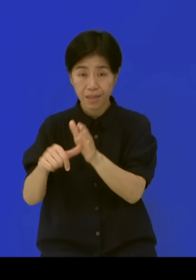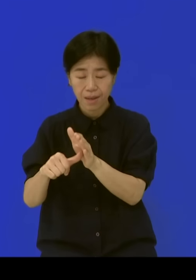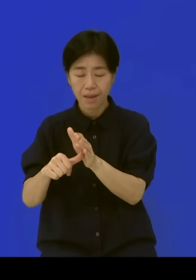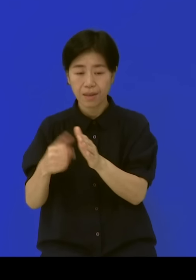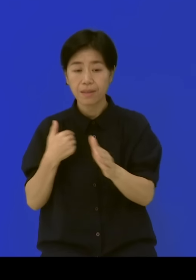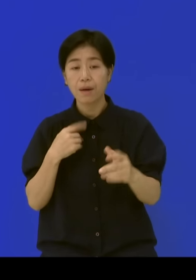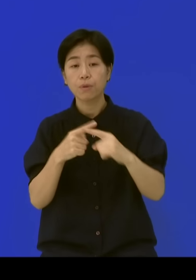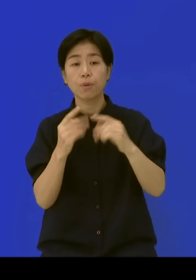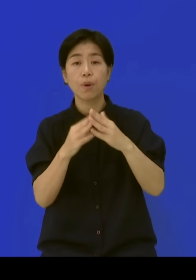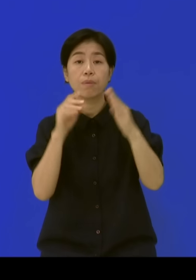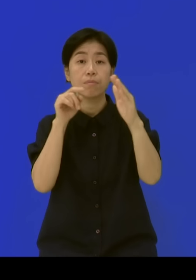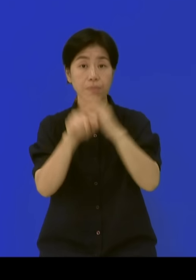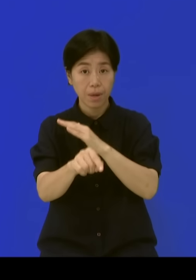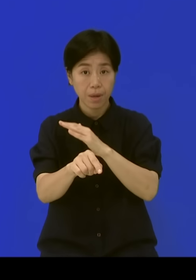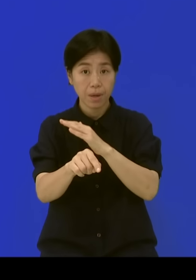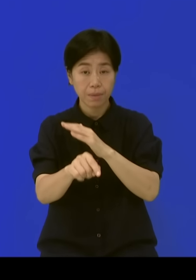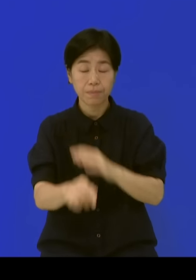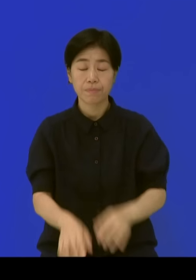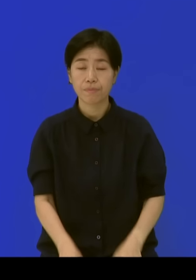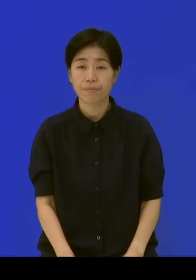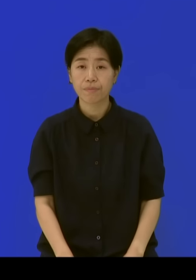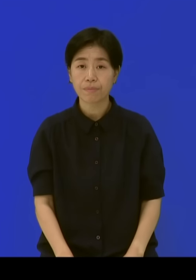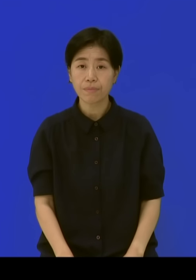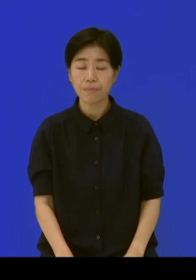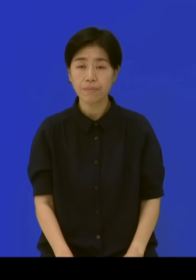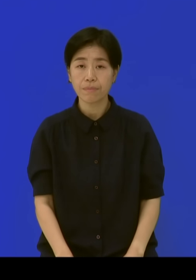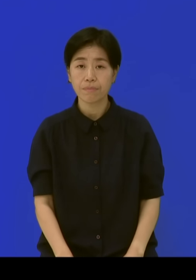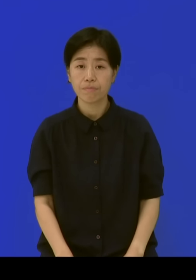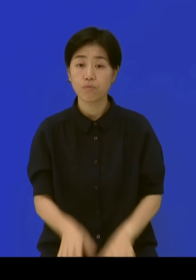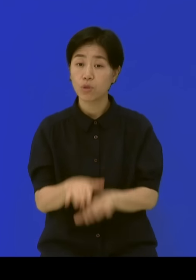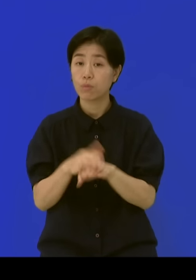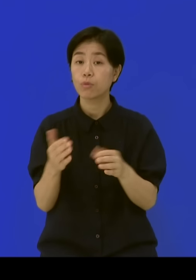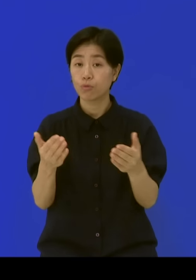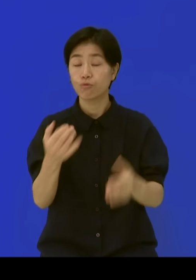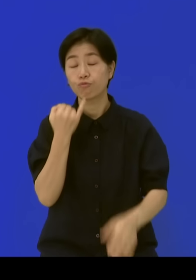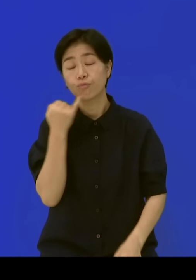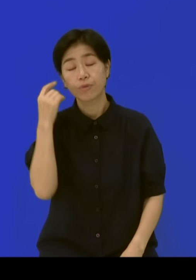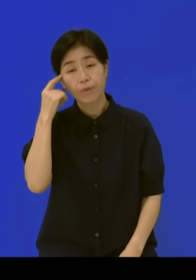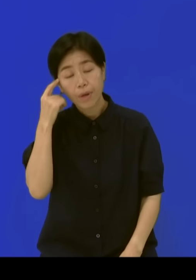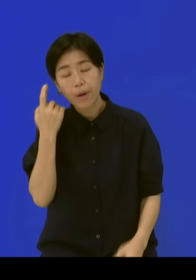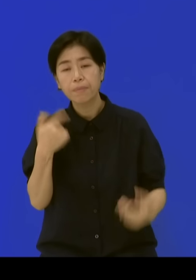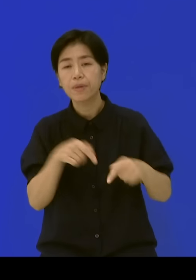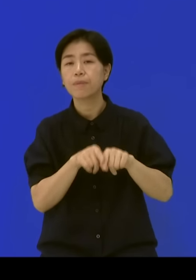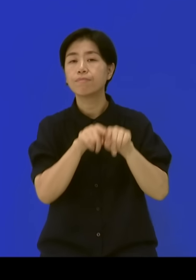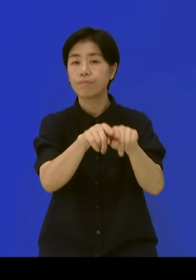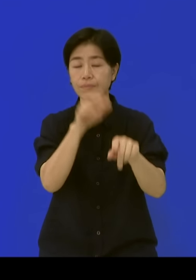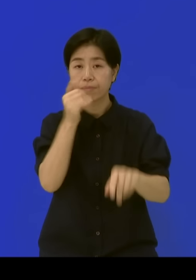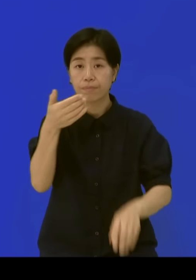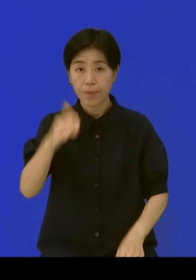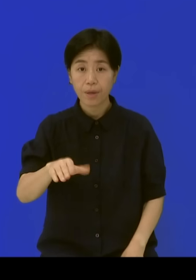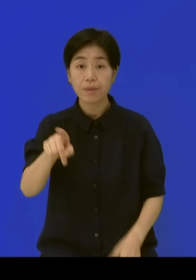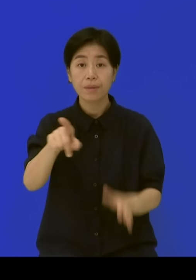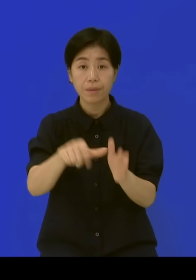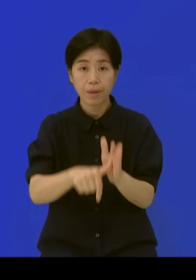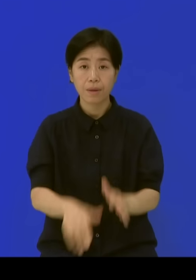아니고 저는 그때 예배가 싫지 않았으니까요. 네. 예배가 좋아서 갔었는데 그 자리에서